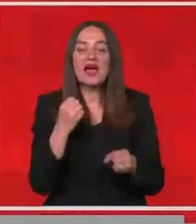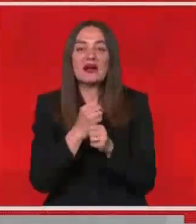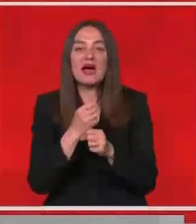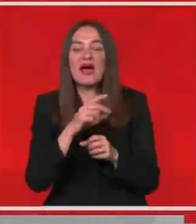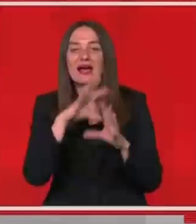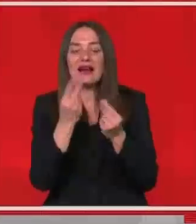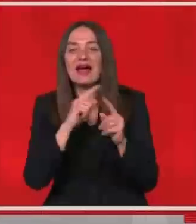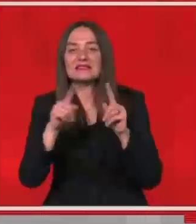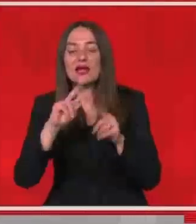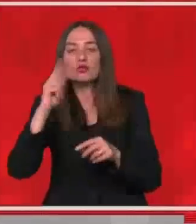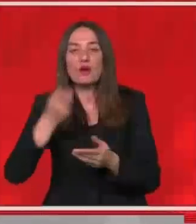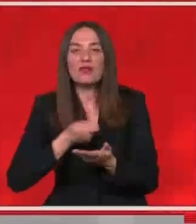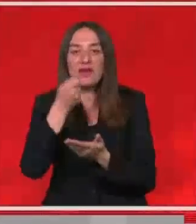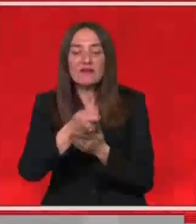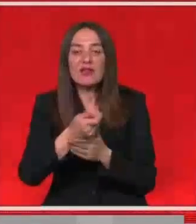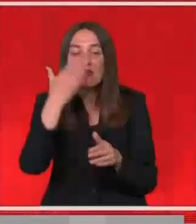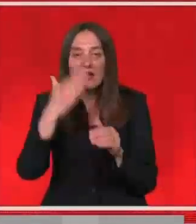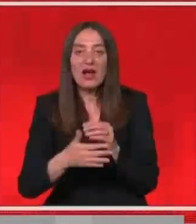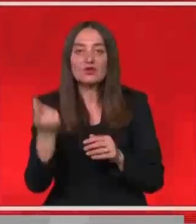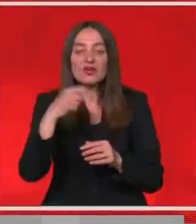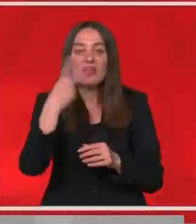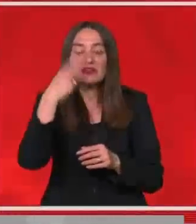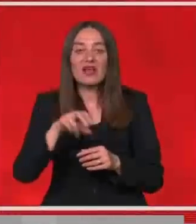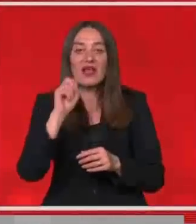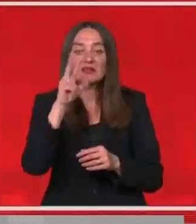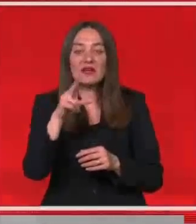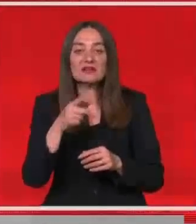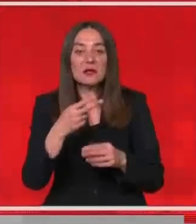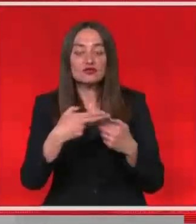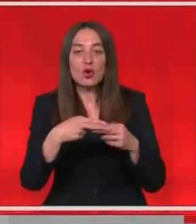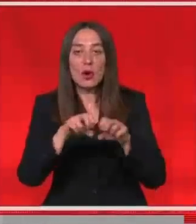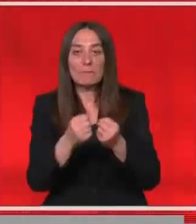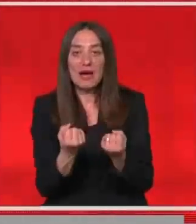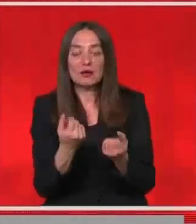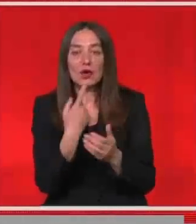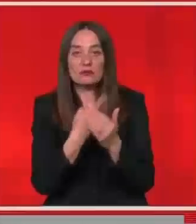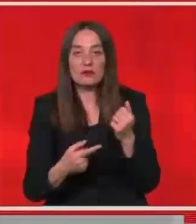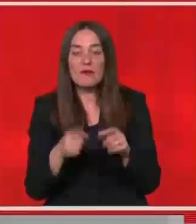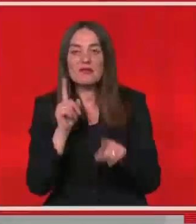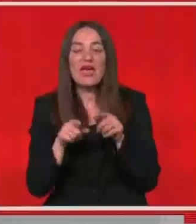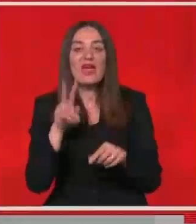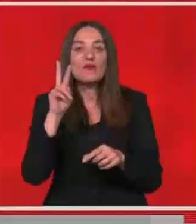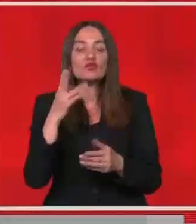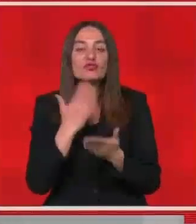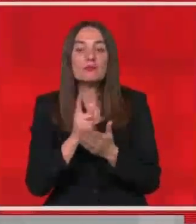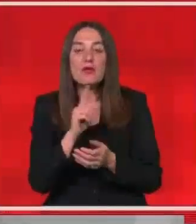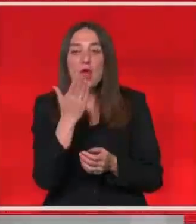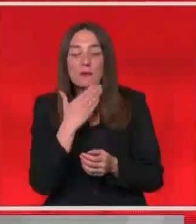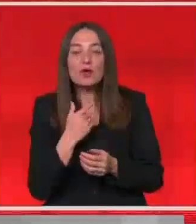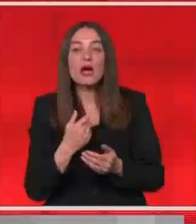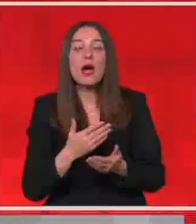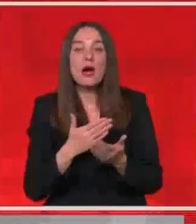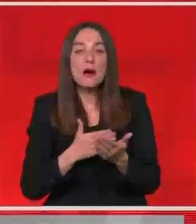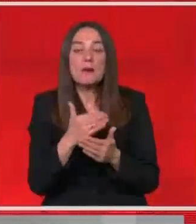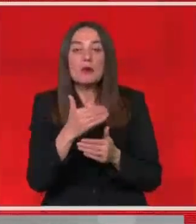druga davanja i na kraju ste došli od toga da 2013. ste pred bankrotom i da je neki Vučić bio neophodan da pokrene